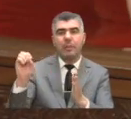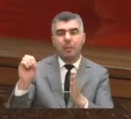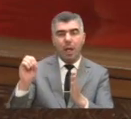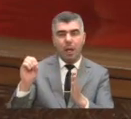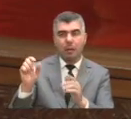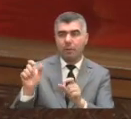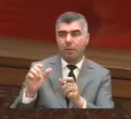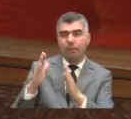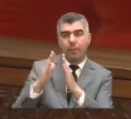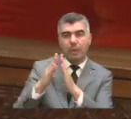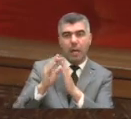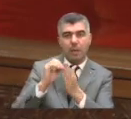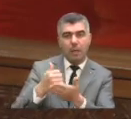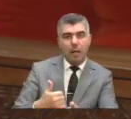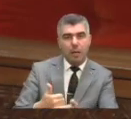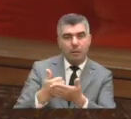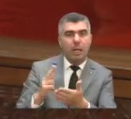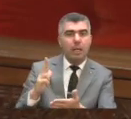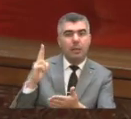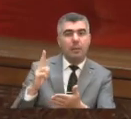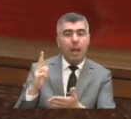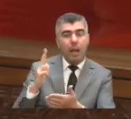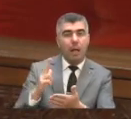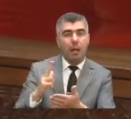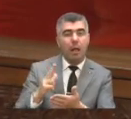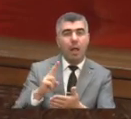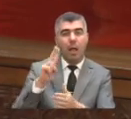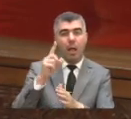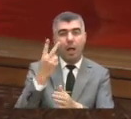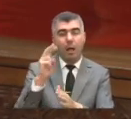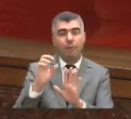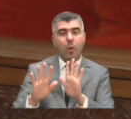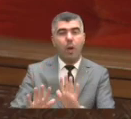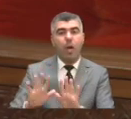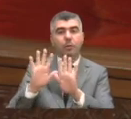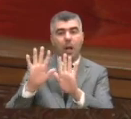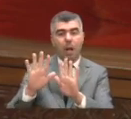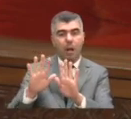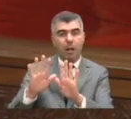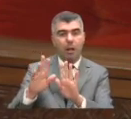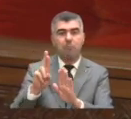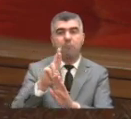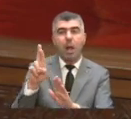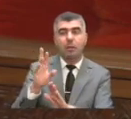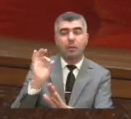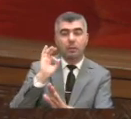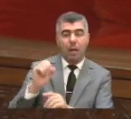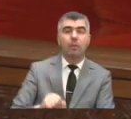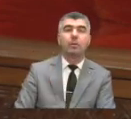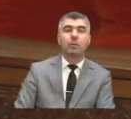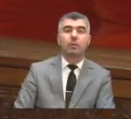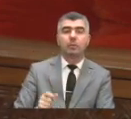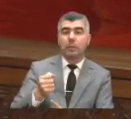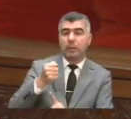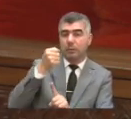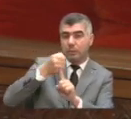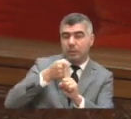الأقل الذي أعطيت انطلاقته في سنة 2010 من طرف صاحب الجلالة نصره الله، مكن من إنجاز